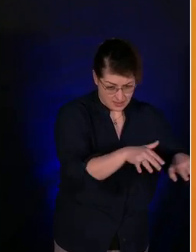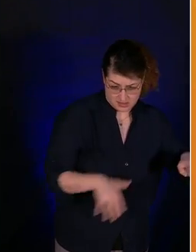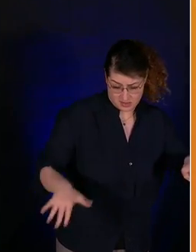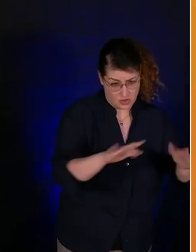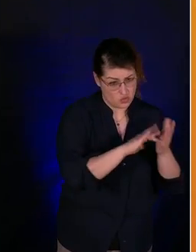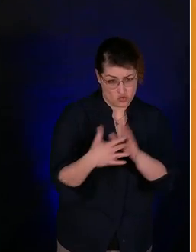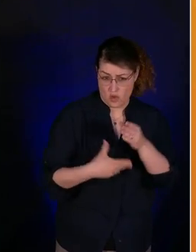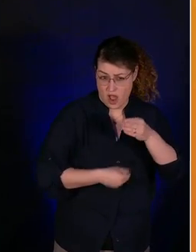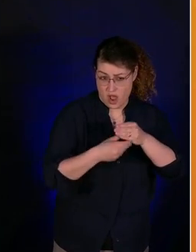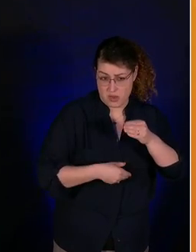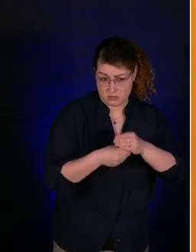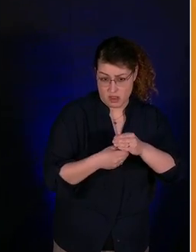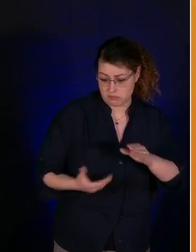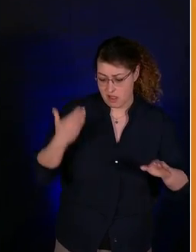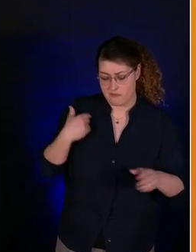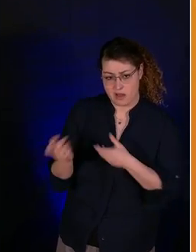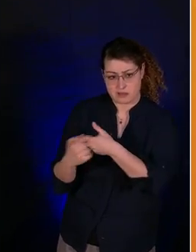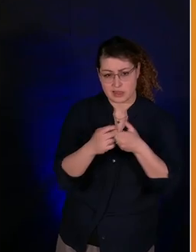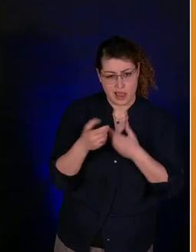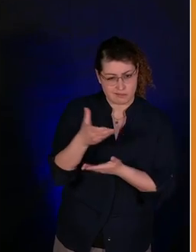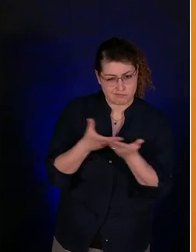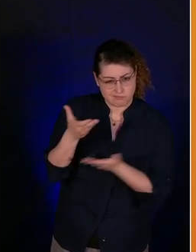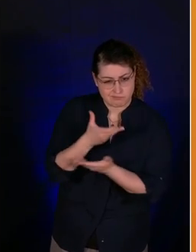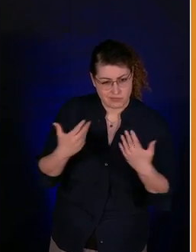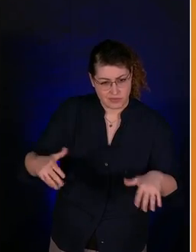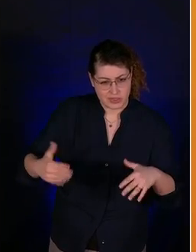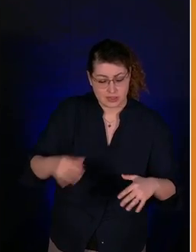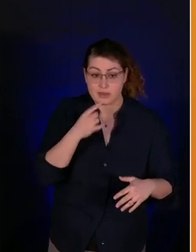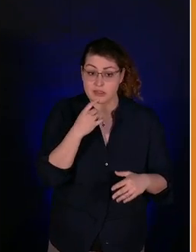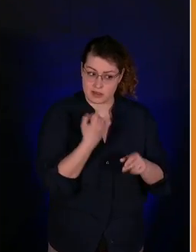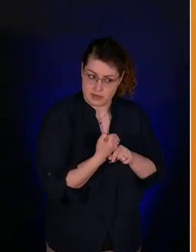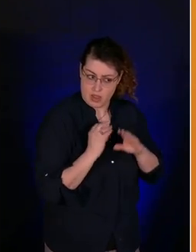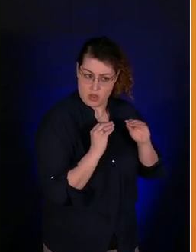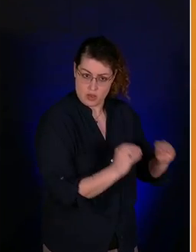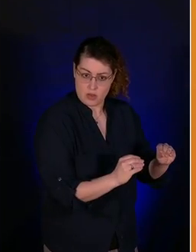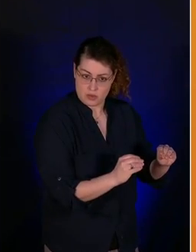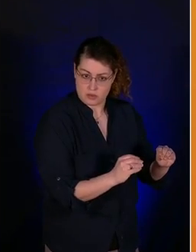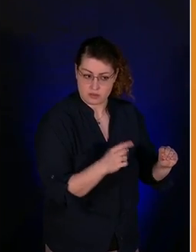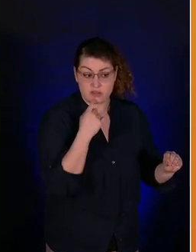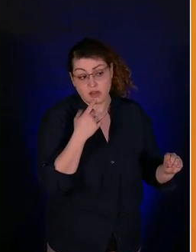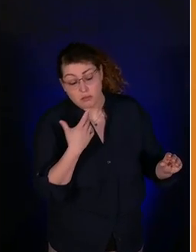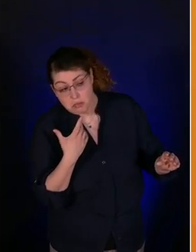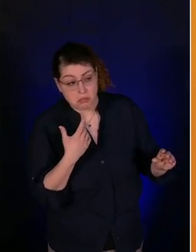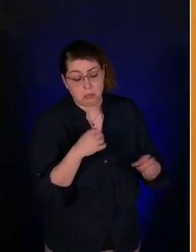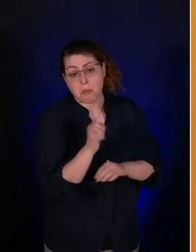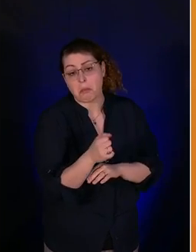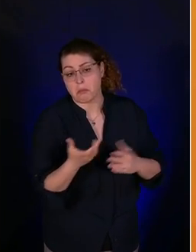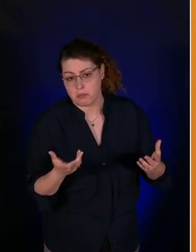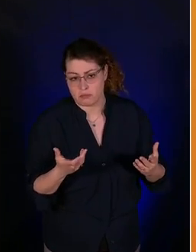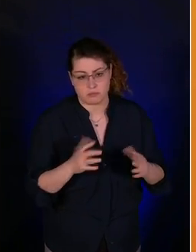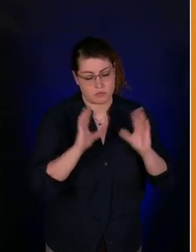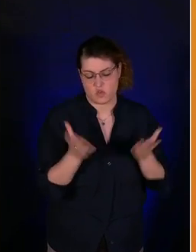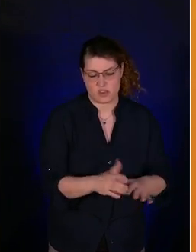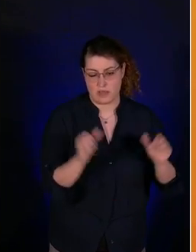amendements travaillés par les syndicats et donc à nier le travail réalisé par ceux-ci. Sur certaines